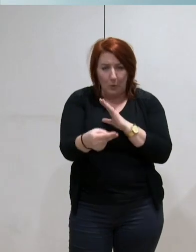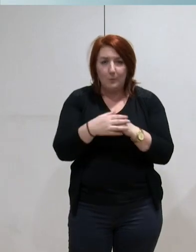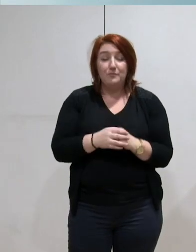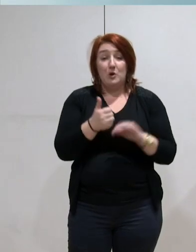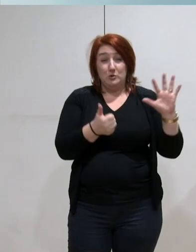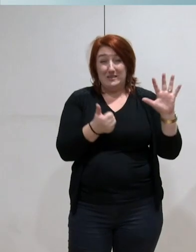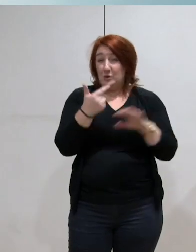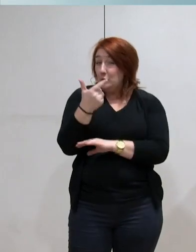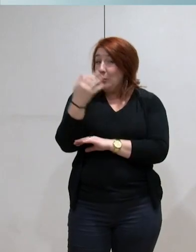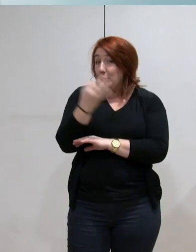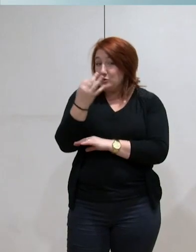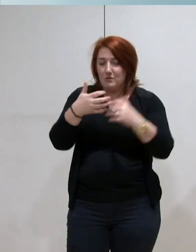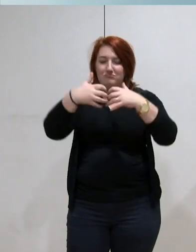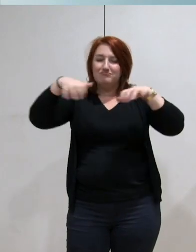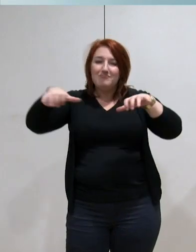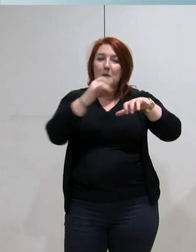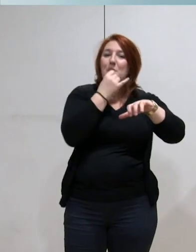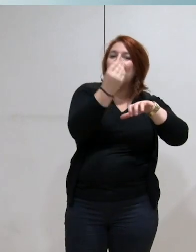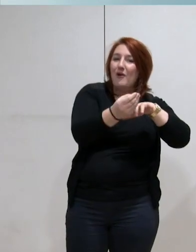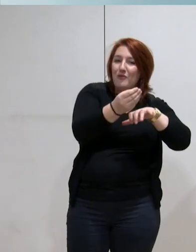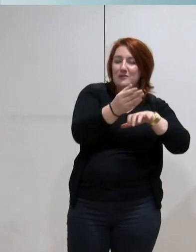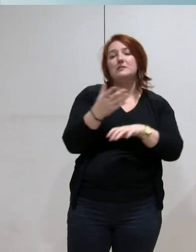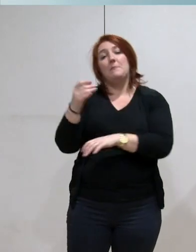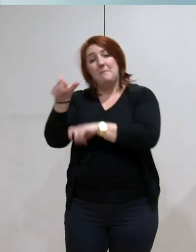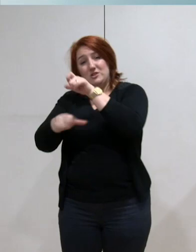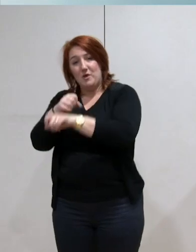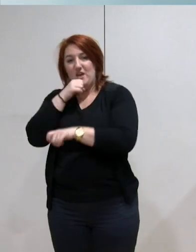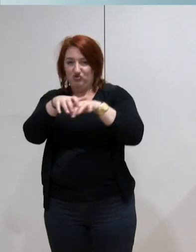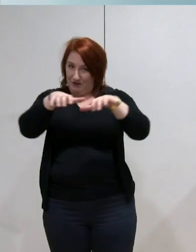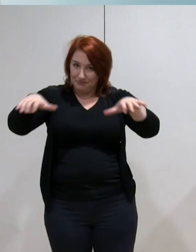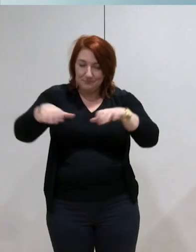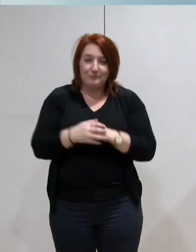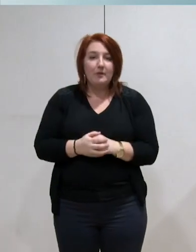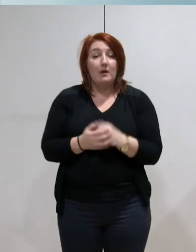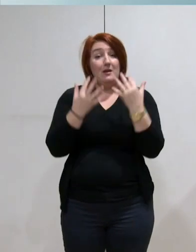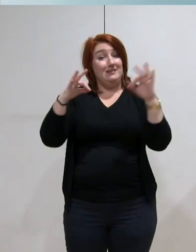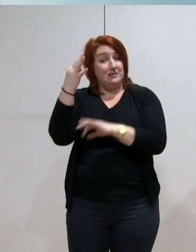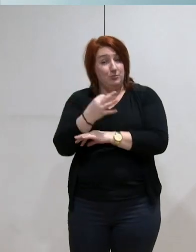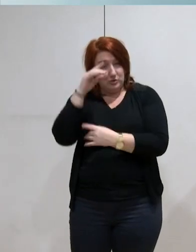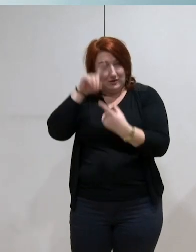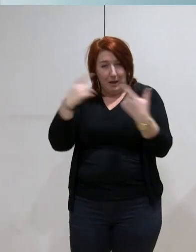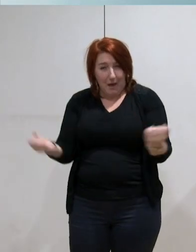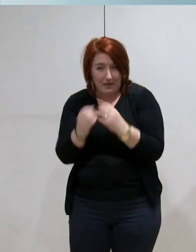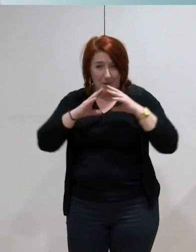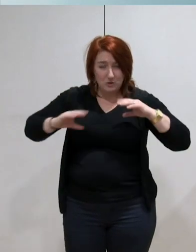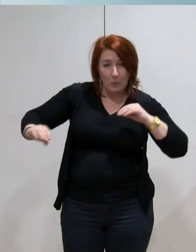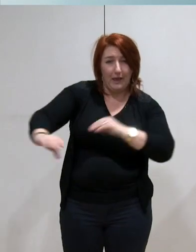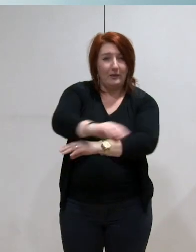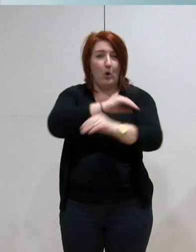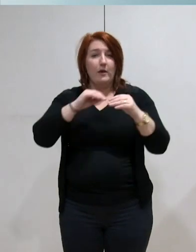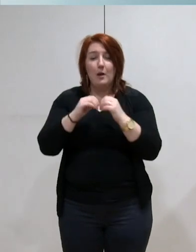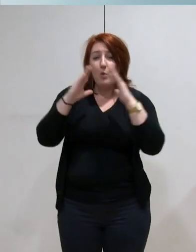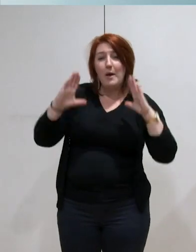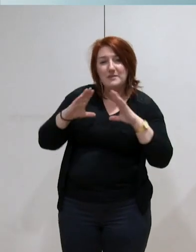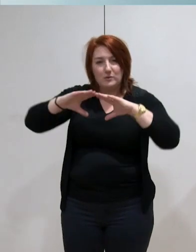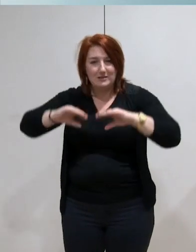62 % à parts égal entre la petite enfan et les personnes âgées 10 % à l'animation territoriale autour des maisons des habitants